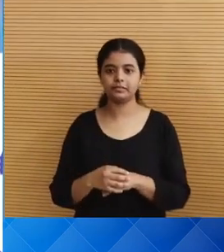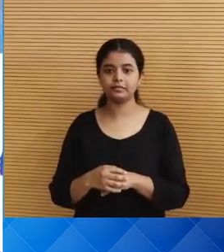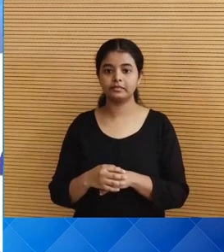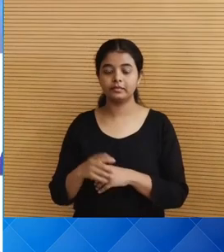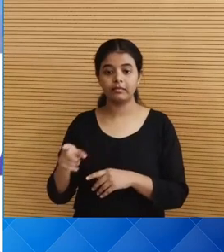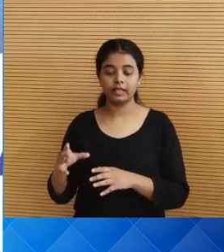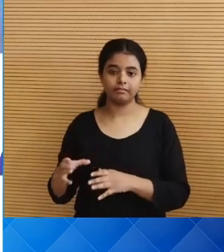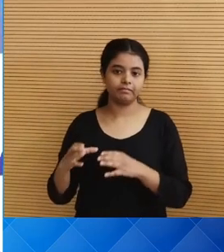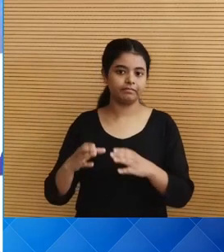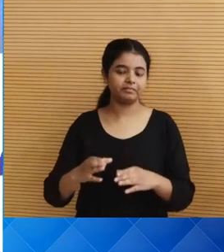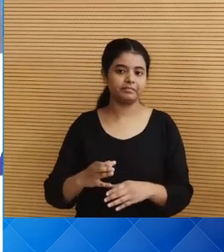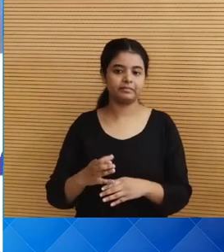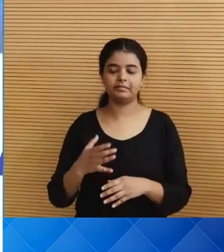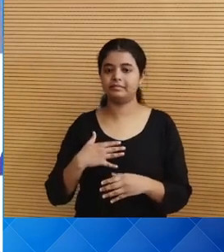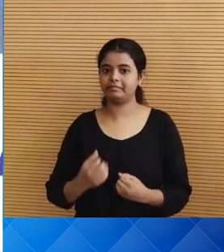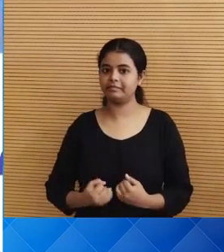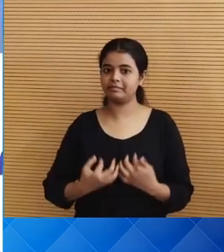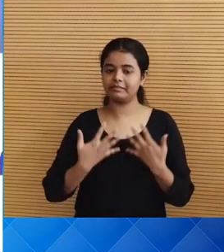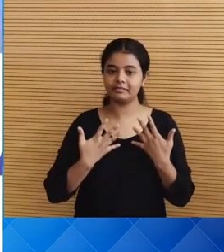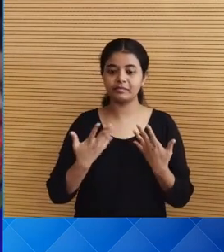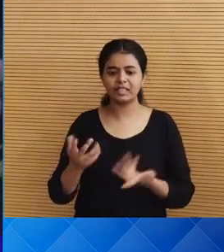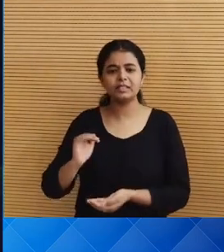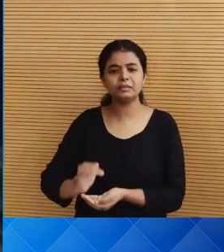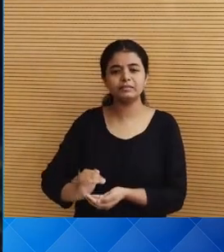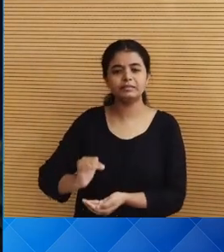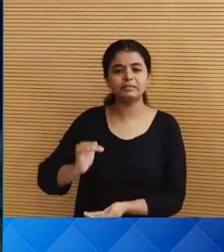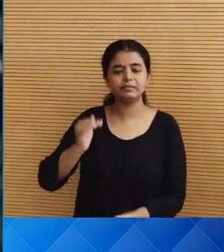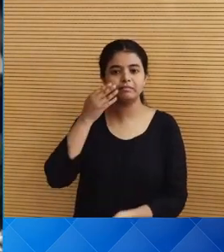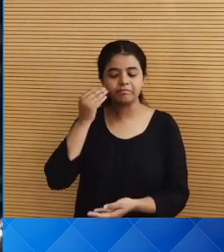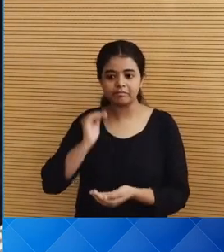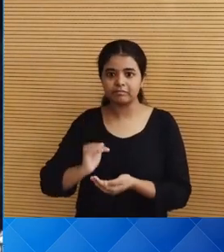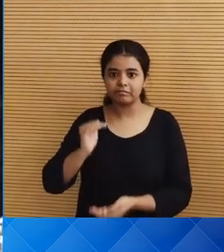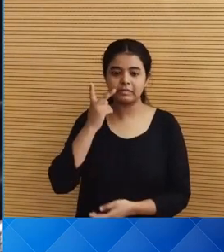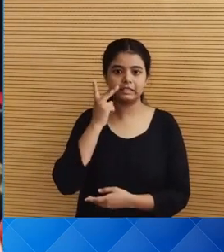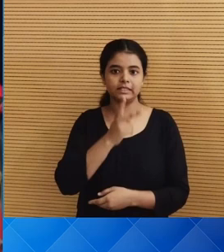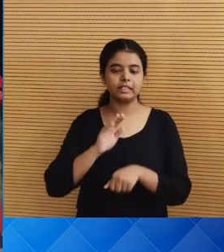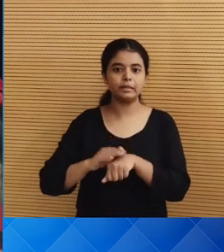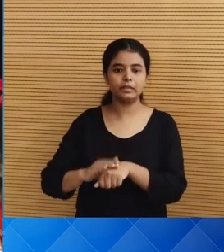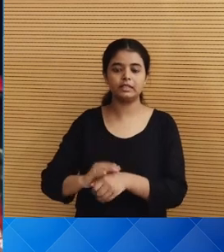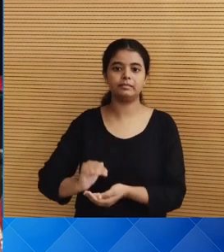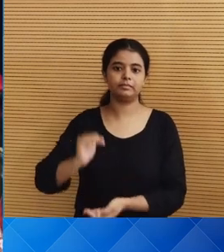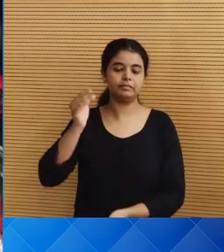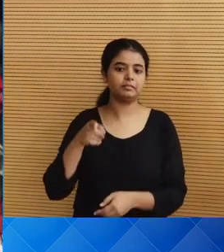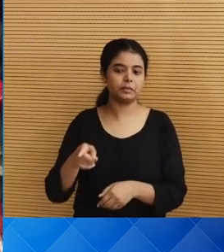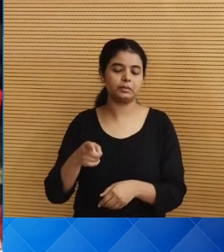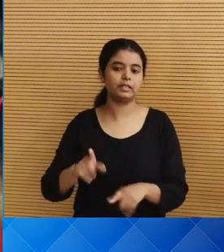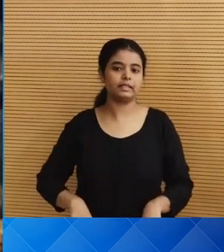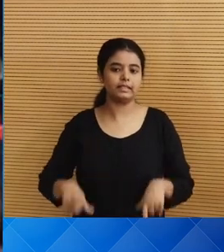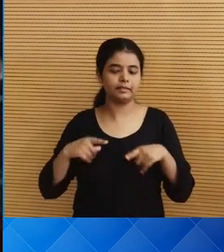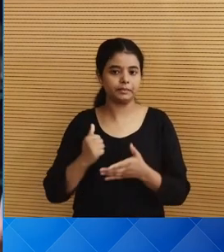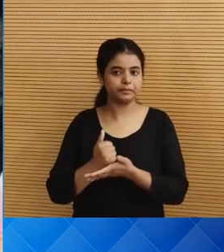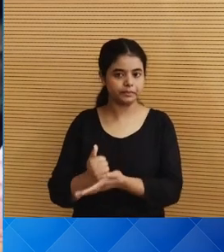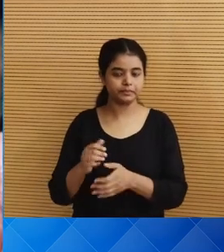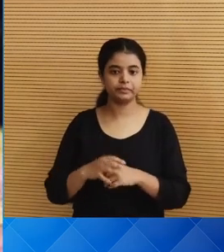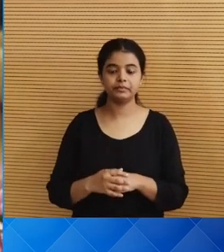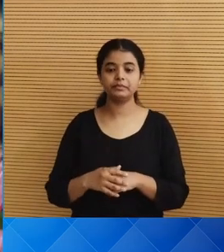कंटेंटमेंट की फीलिंग इस मुस्कुराहट में, क्योंकि बच्चे ऐसे ही बड़े होंगे, उन्हें एक्सपोजर मिलेगा। श्री संजय कुमार जी,